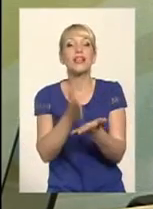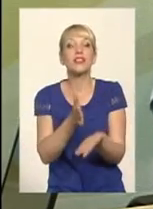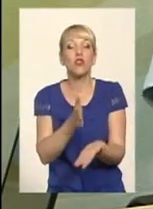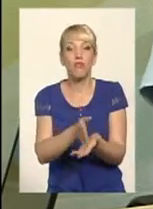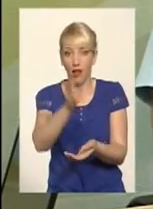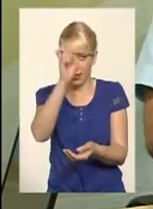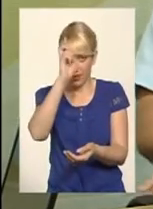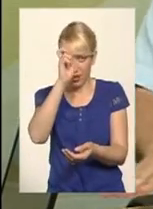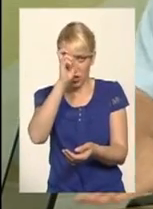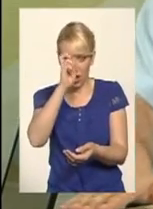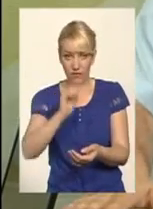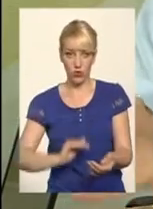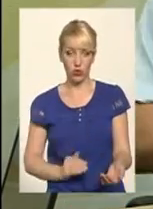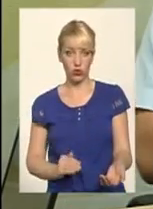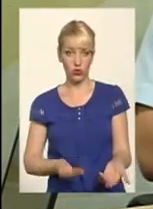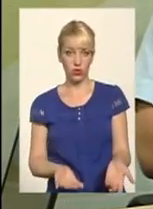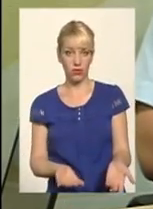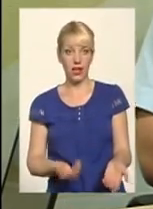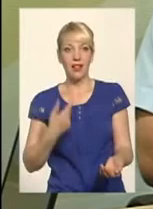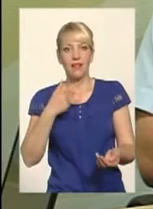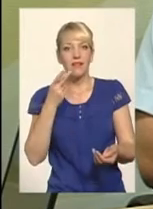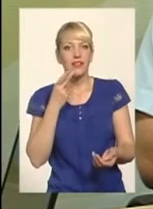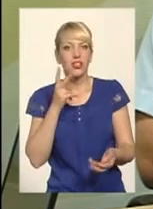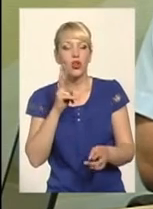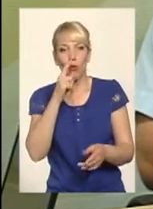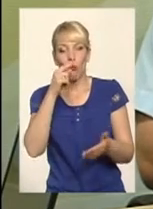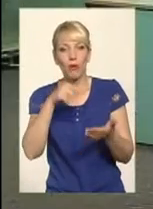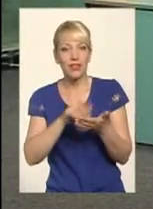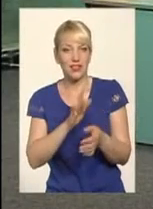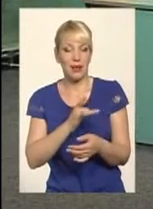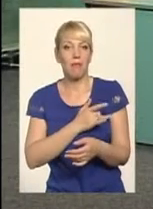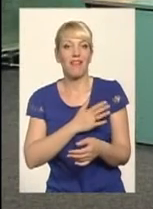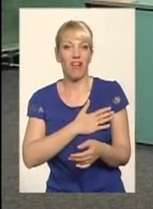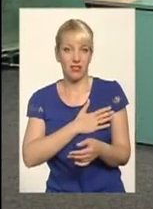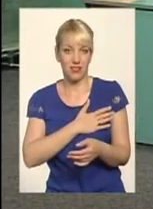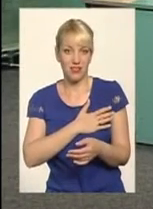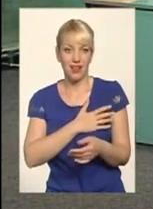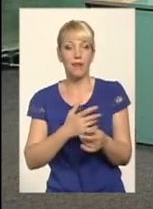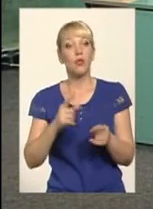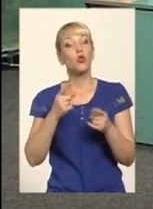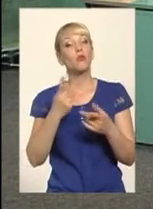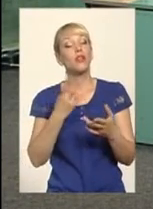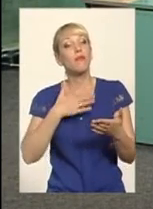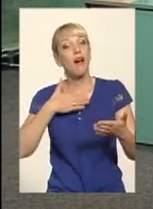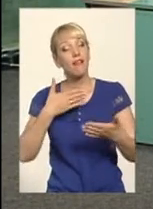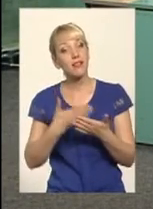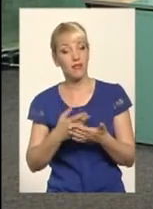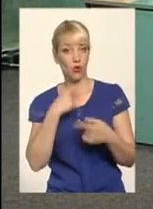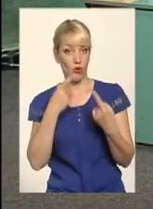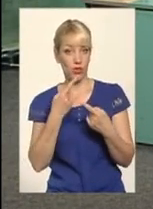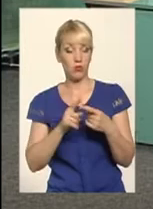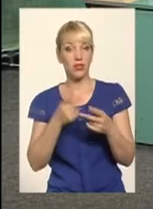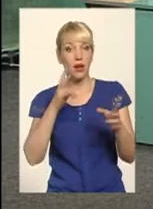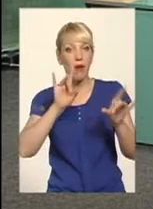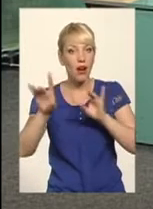Нам завжди попадали тільки ті, які, ну, скажімо, в приватному... Довкола оцих... Тому треба активніше більш про це говорити, треба надавати